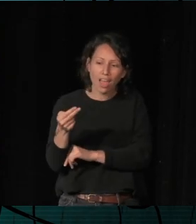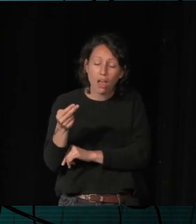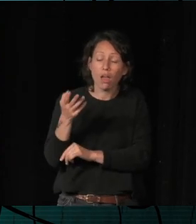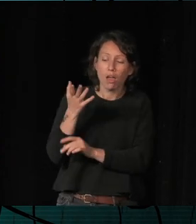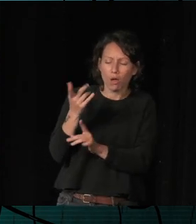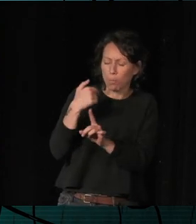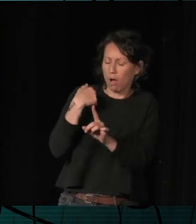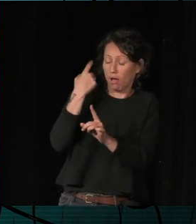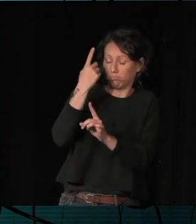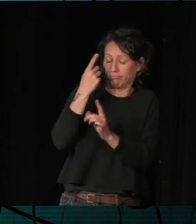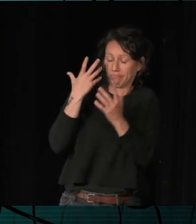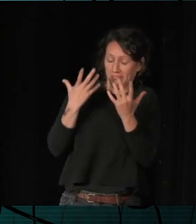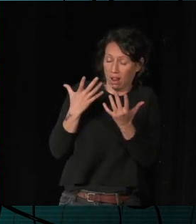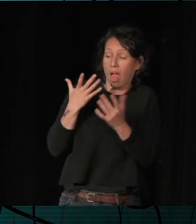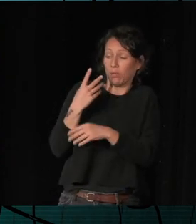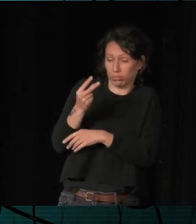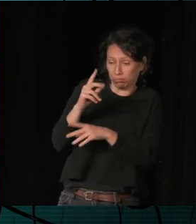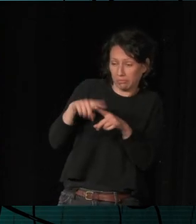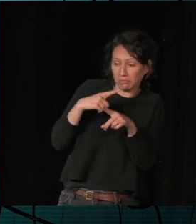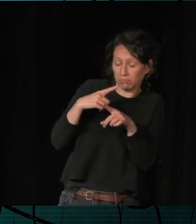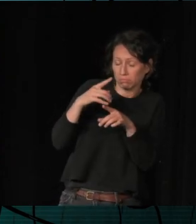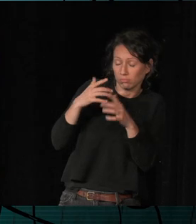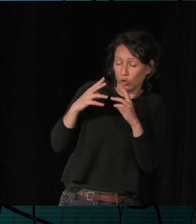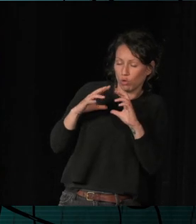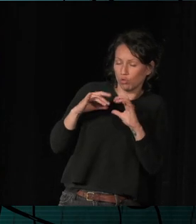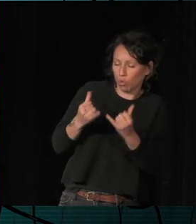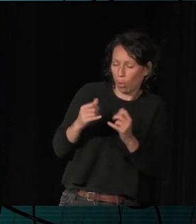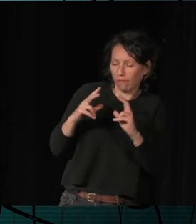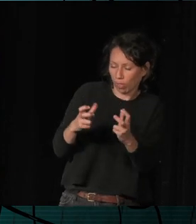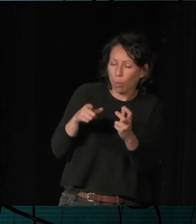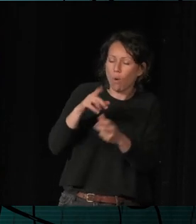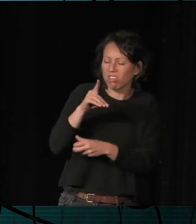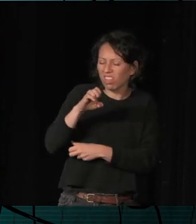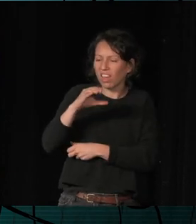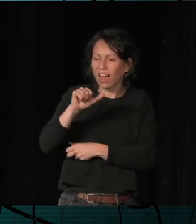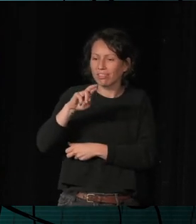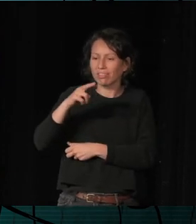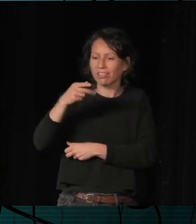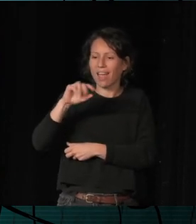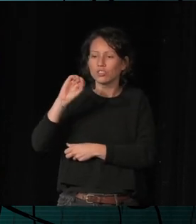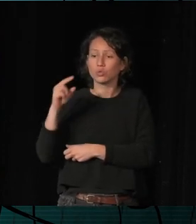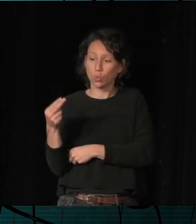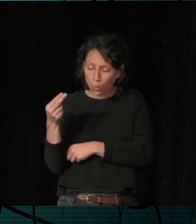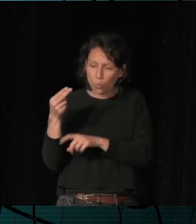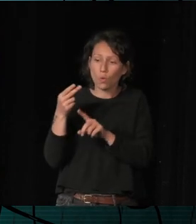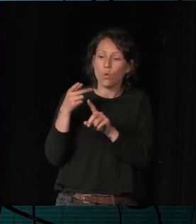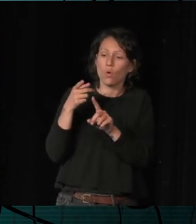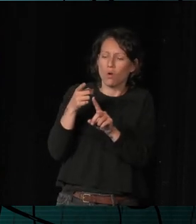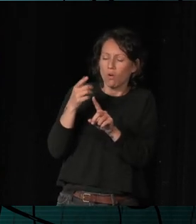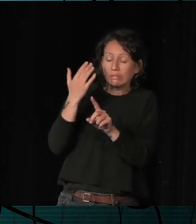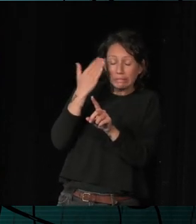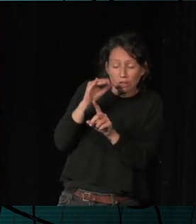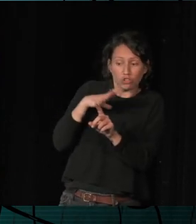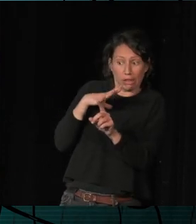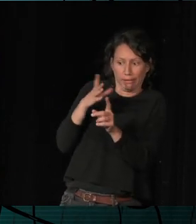Je repensais à Décarnation cette année, il y a quelques mois, quand j'écrivais un papier sur Indica. Je ne sais pas si certains y ont joué, etc. Il y a une scène qui